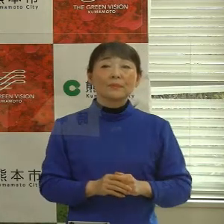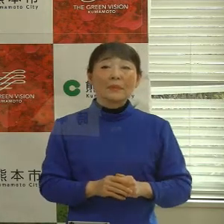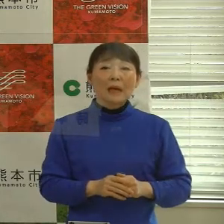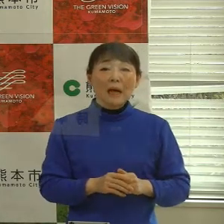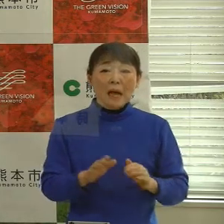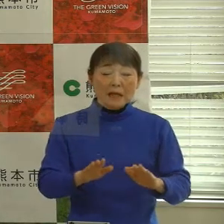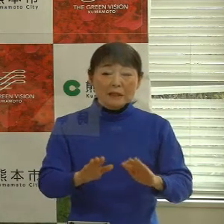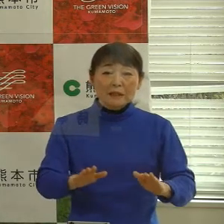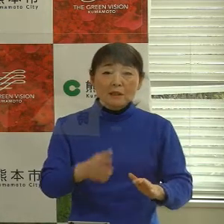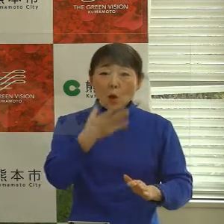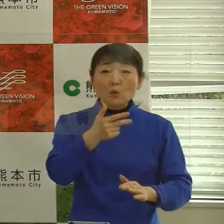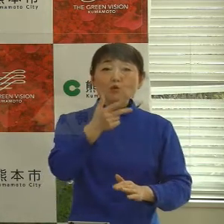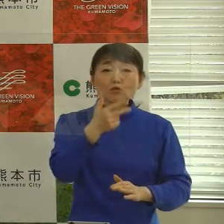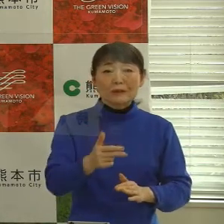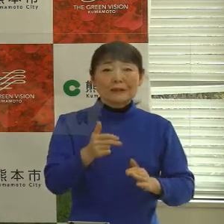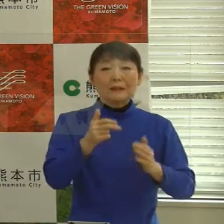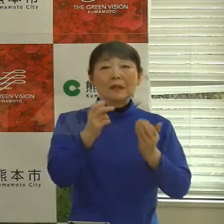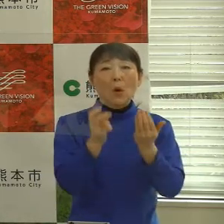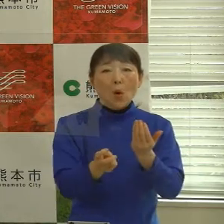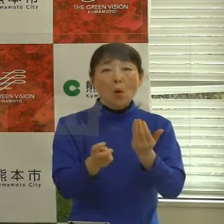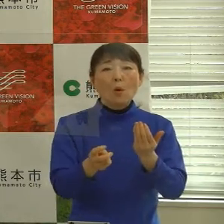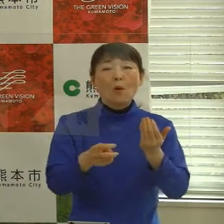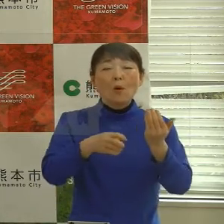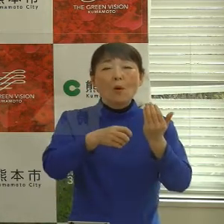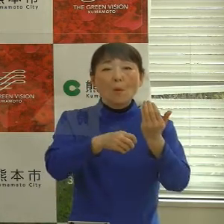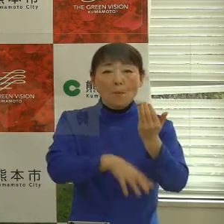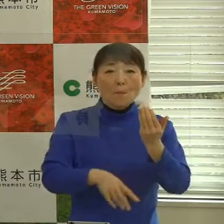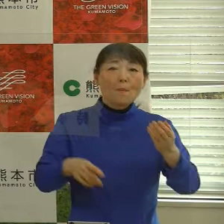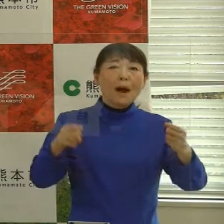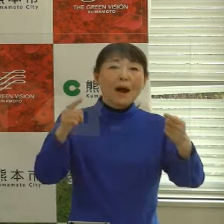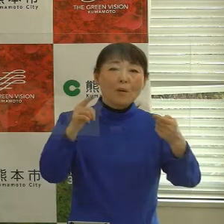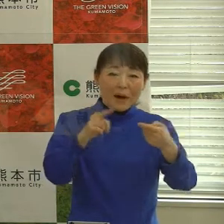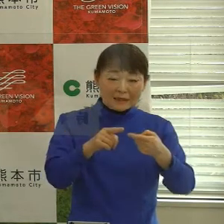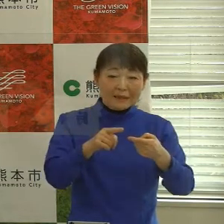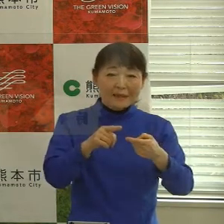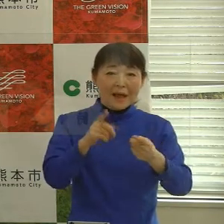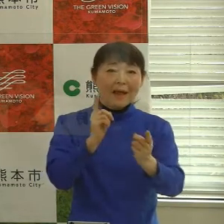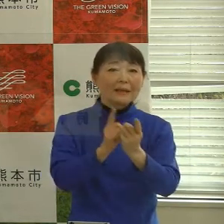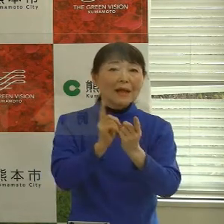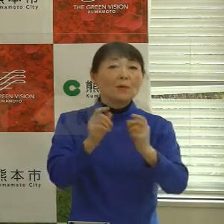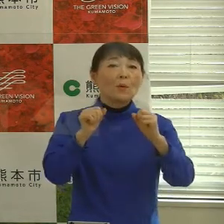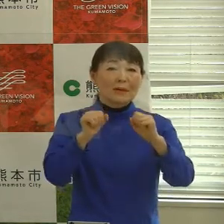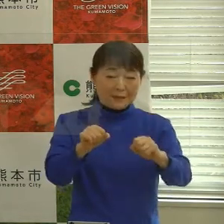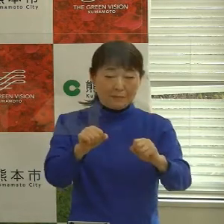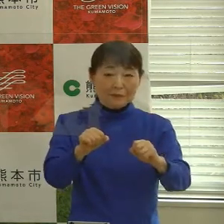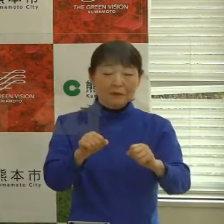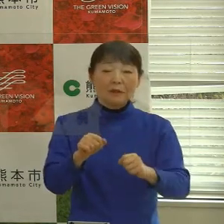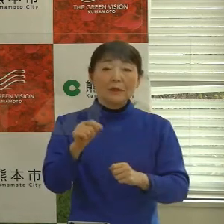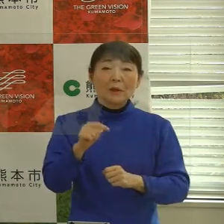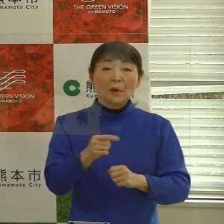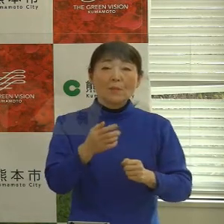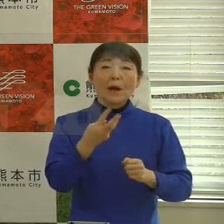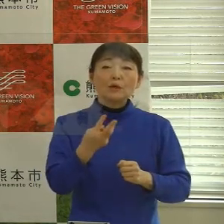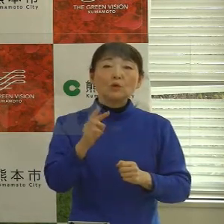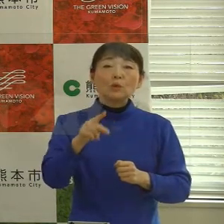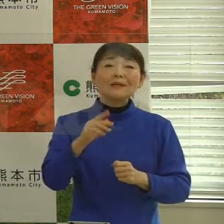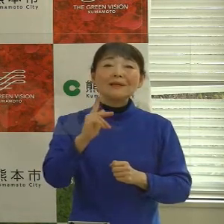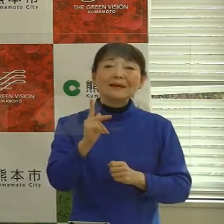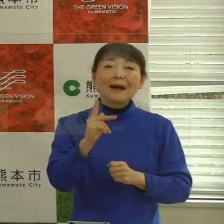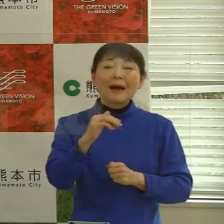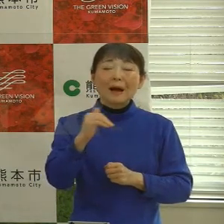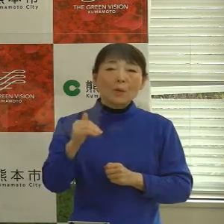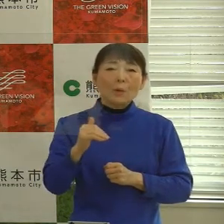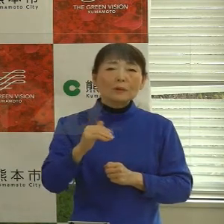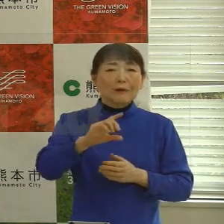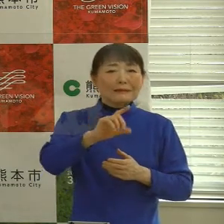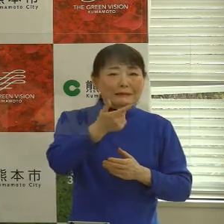祉法に基づいて対応を行っていくということであります。ただこれが何せゆりかごとはまた違ってです